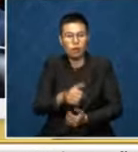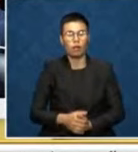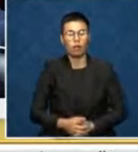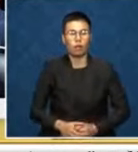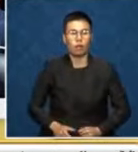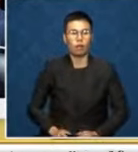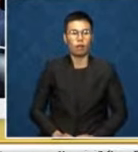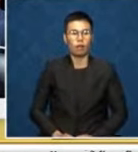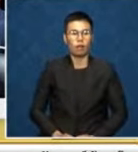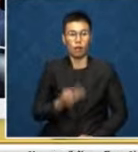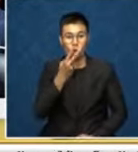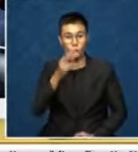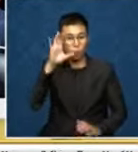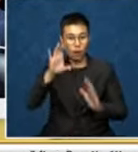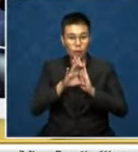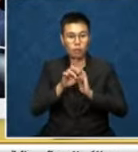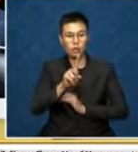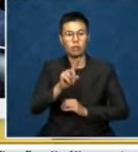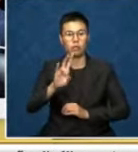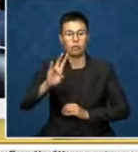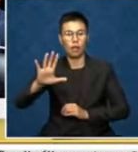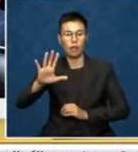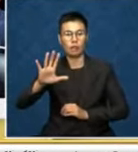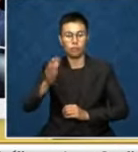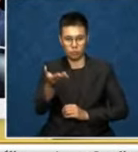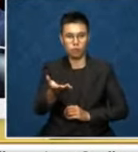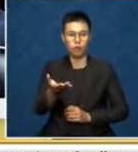ขออนุญาตสไลด์ครับ175ครับฝ่ายโสด